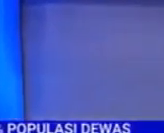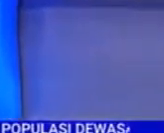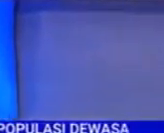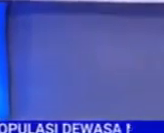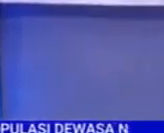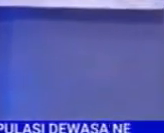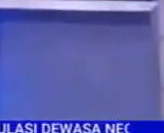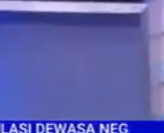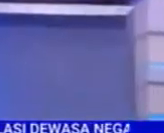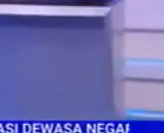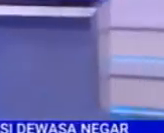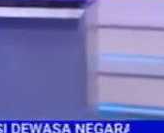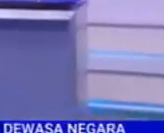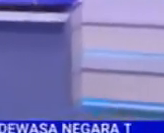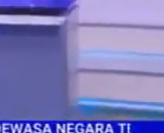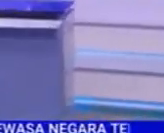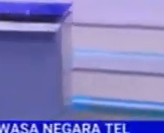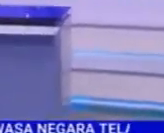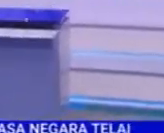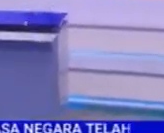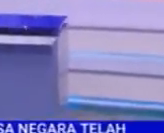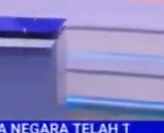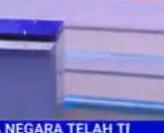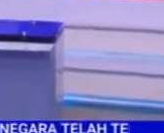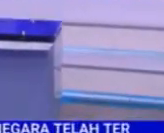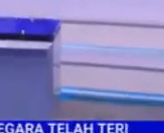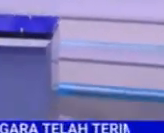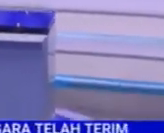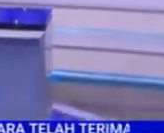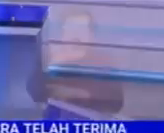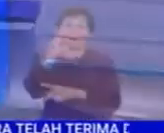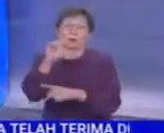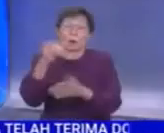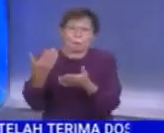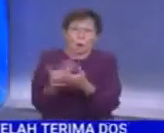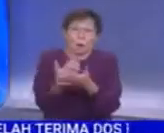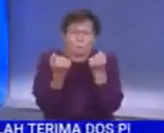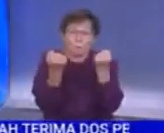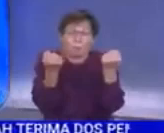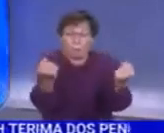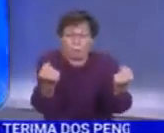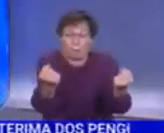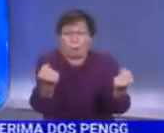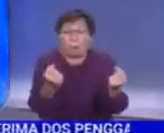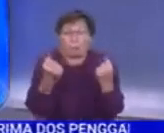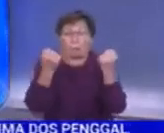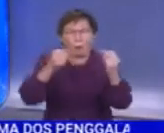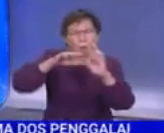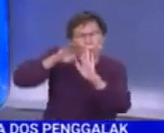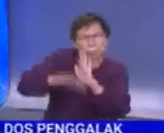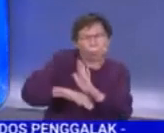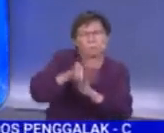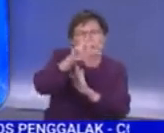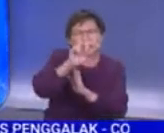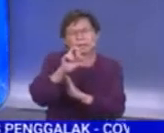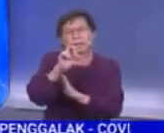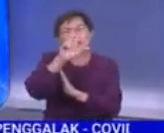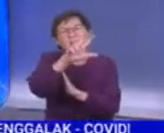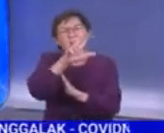sedih dan pasrah. Kereta mewah Ferrari yang baru dibeli dipandu pun kurang daripada